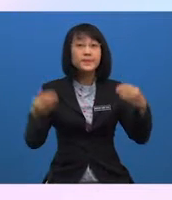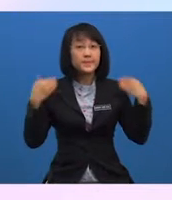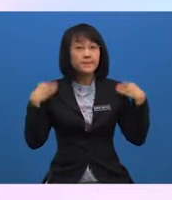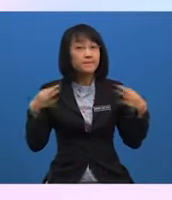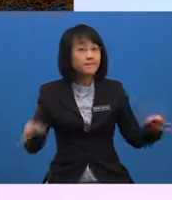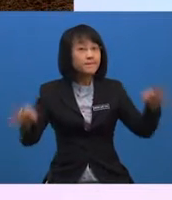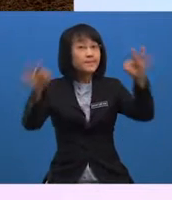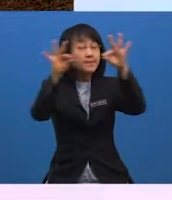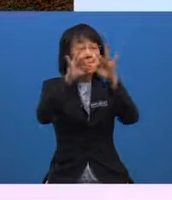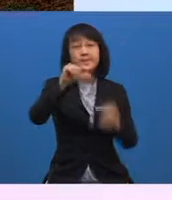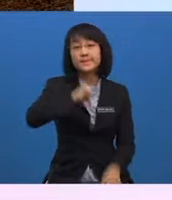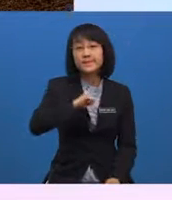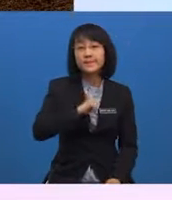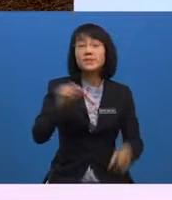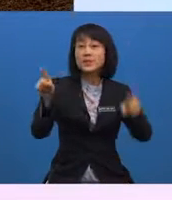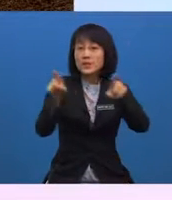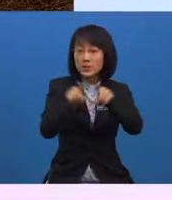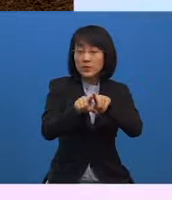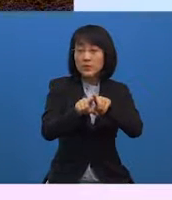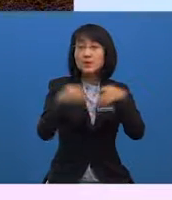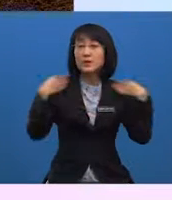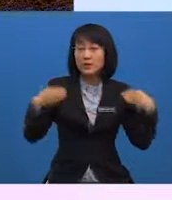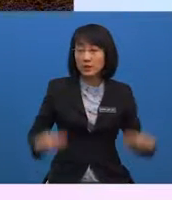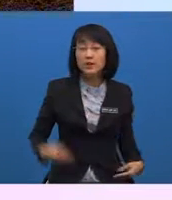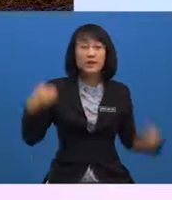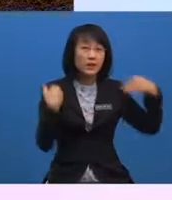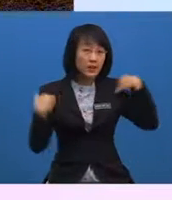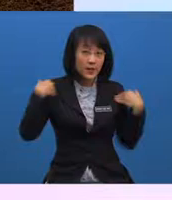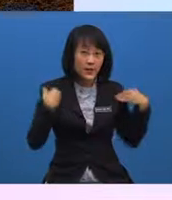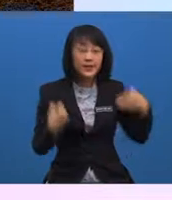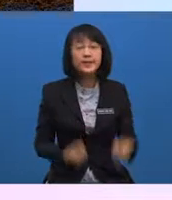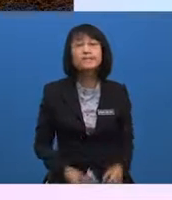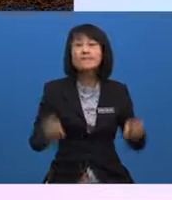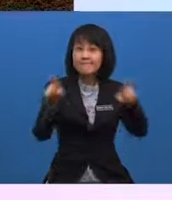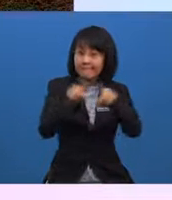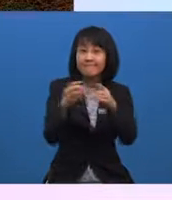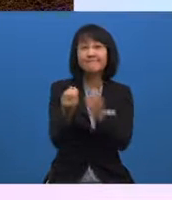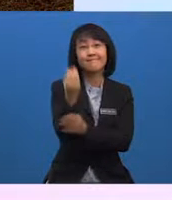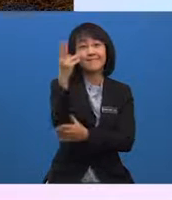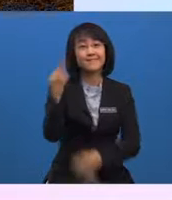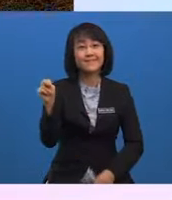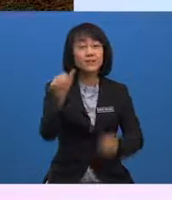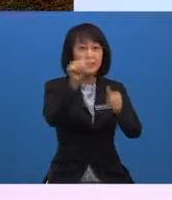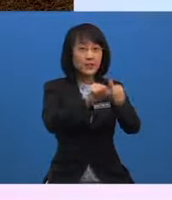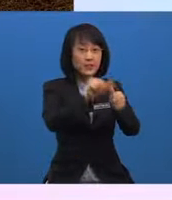tersendiri. Begitu juga bahagian badan haiwan. Tumbuhan juga tidak terkecuali.